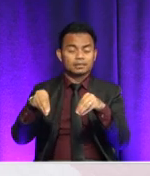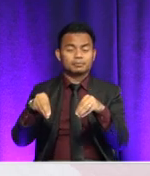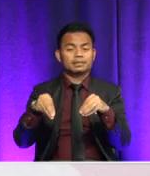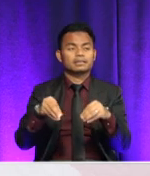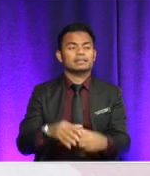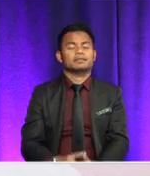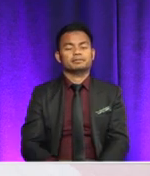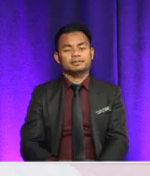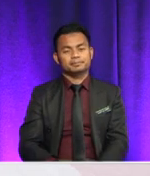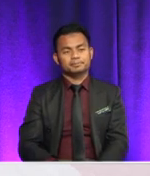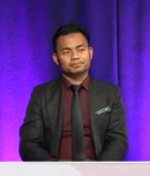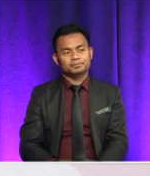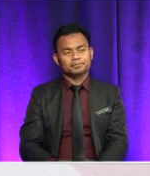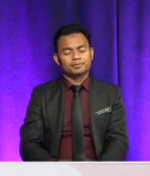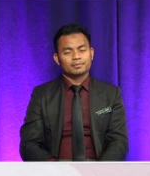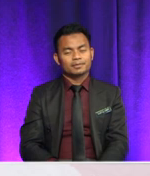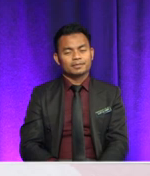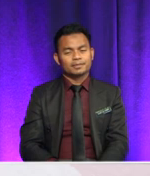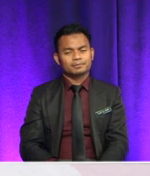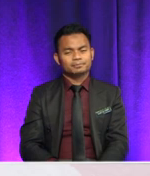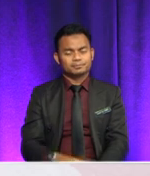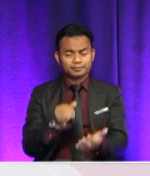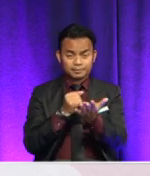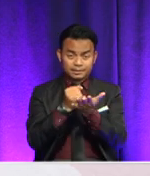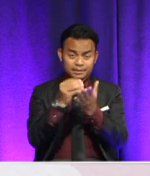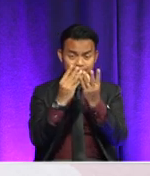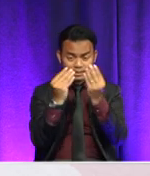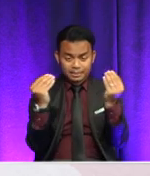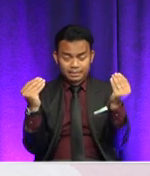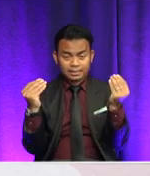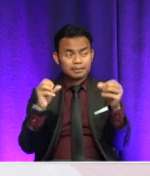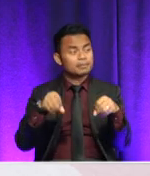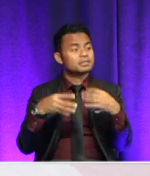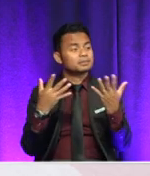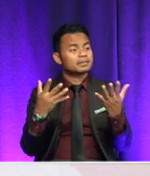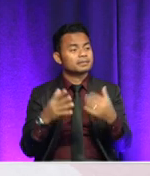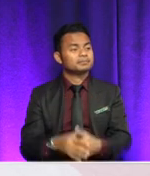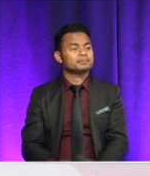dia punya tanah tuh jenis macam mana silahkan siapa Nak Coba jawab